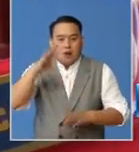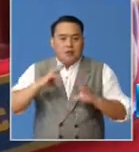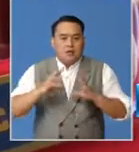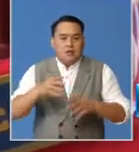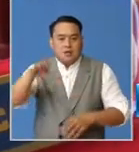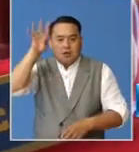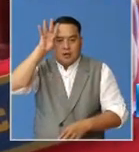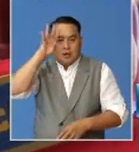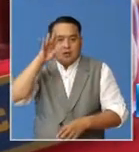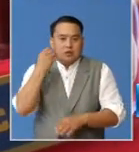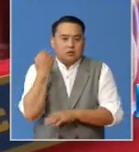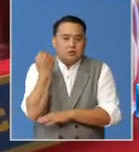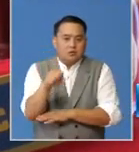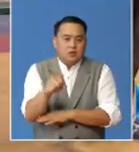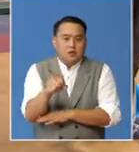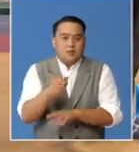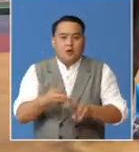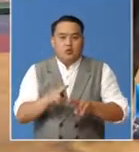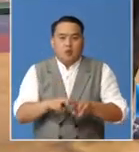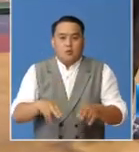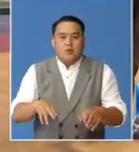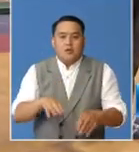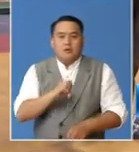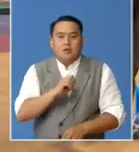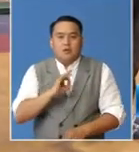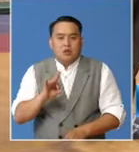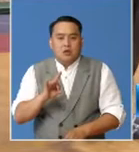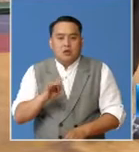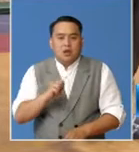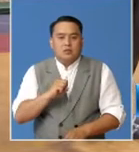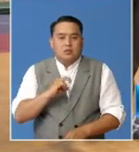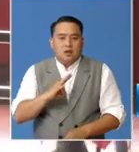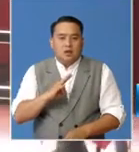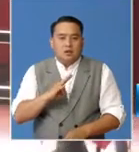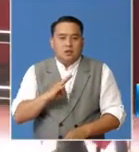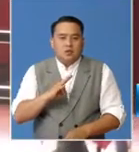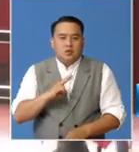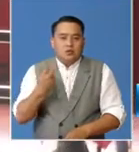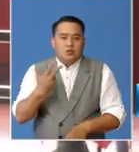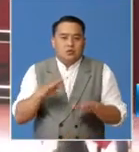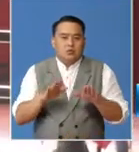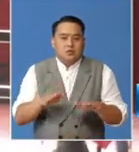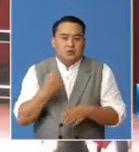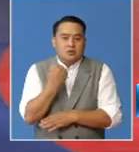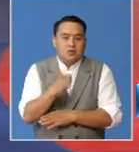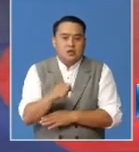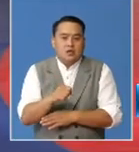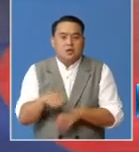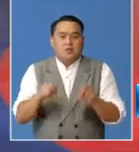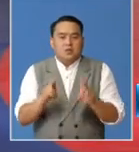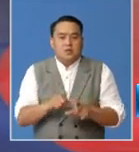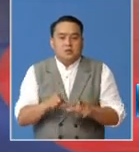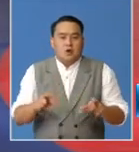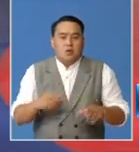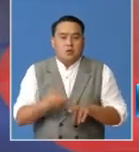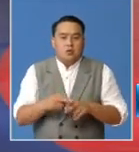ирандық спортшының жауырынын жерге тигізді. Сонымен қатар Санжар Темірбек пен Арслан Әбдірахманов үшінші орыннан көрінді. Мамандар жас